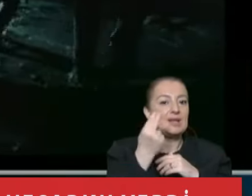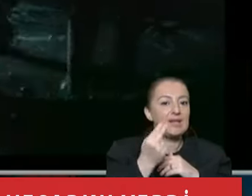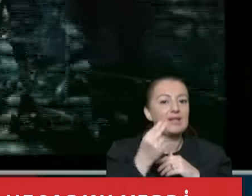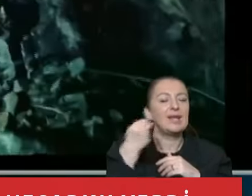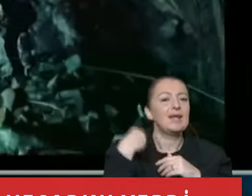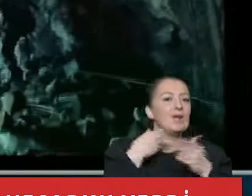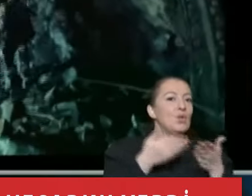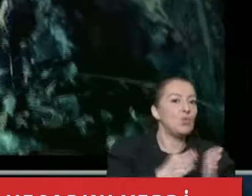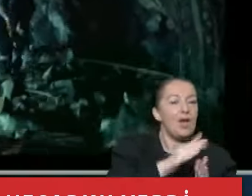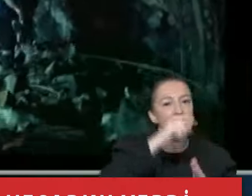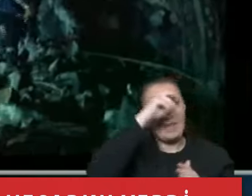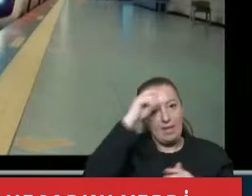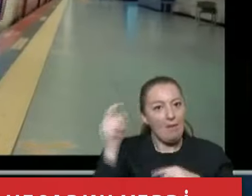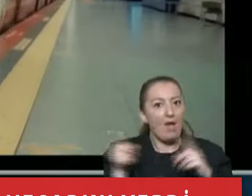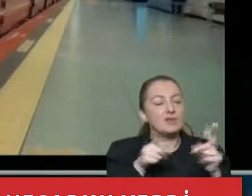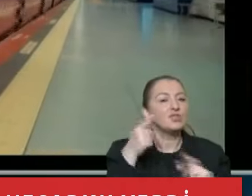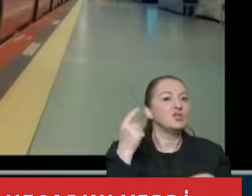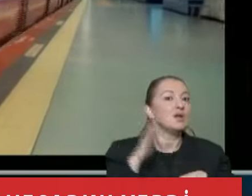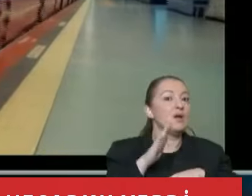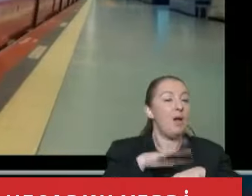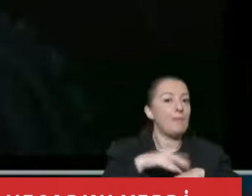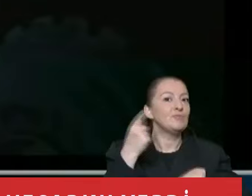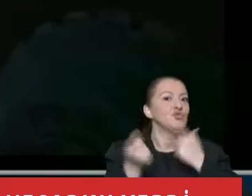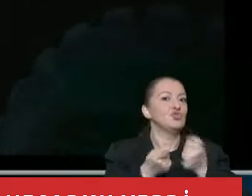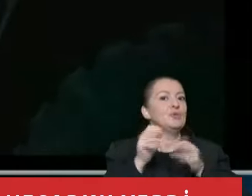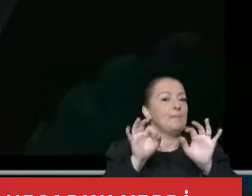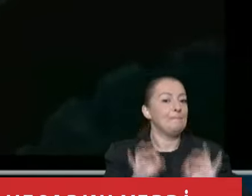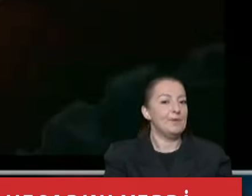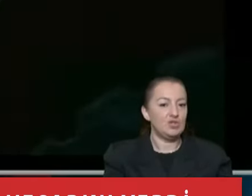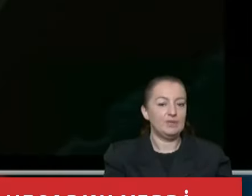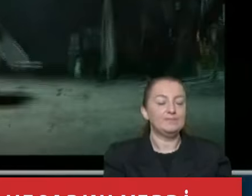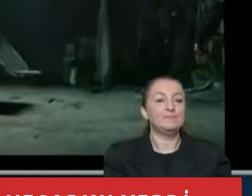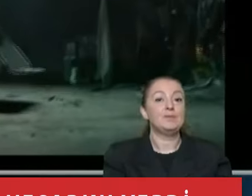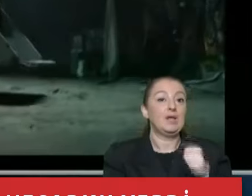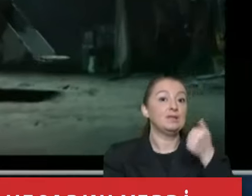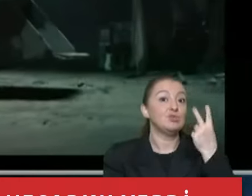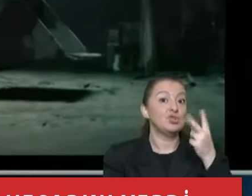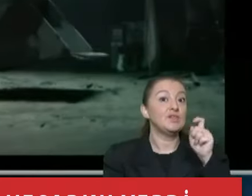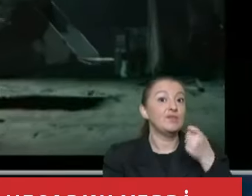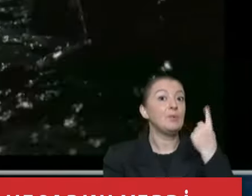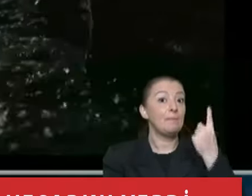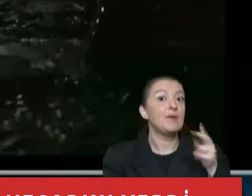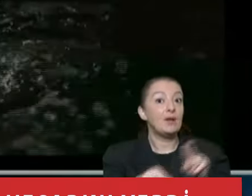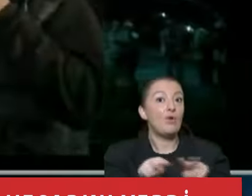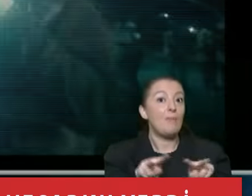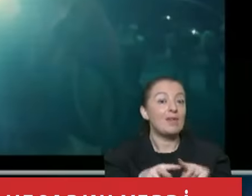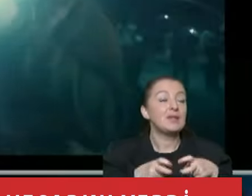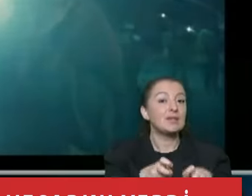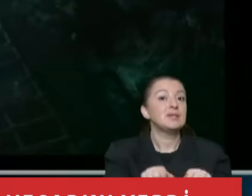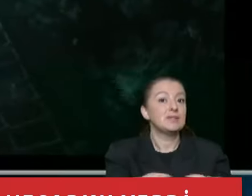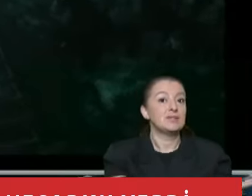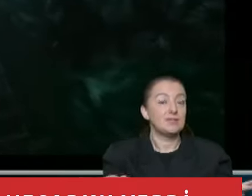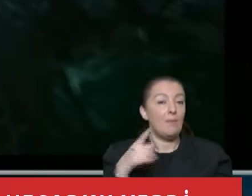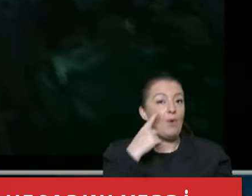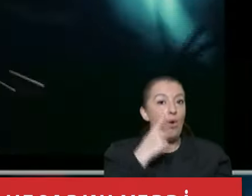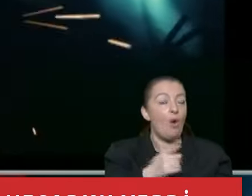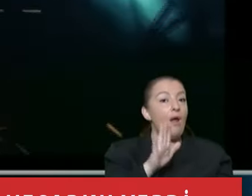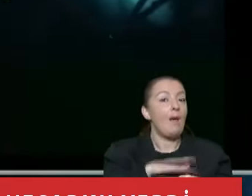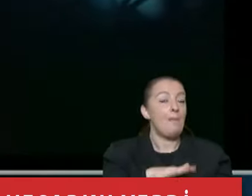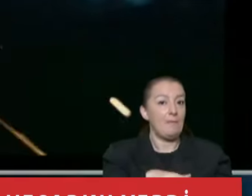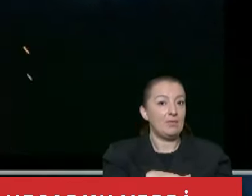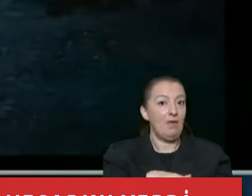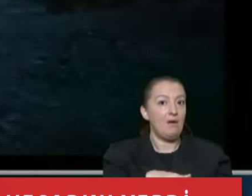arasındaki yapım çalışmalarını başlattık 62.1 kilmetre raylı sistem hatlarının yapımına